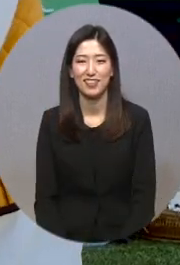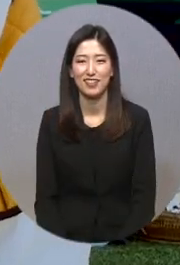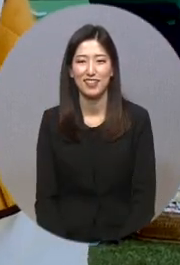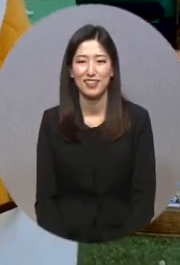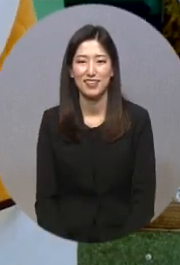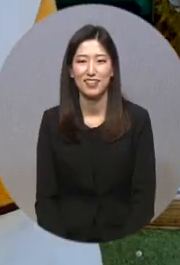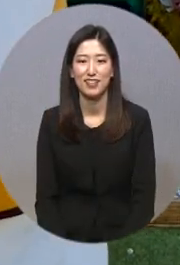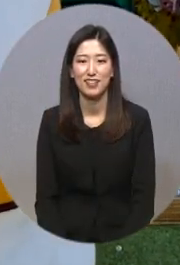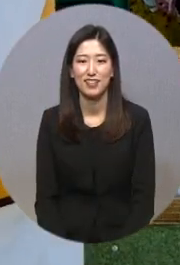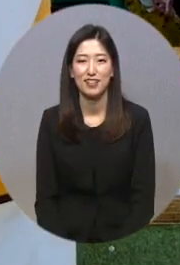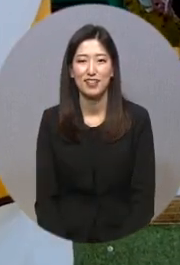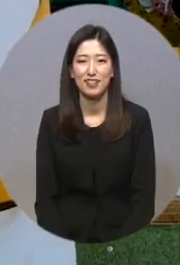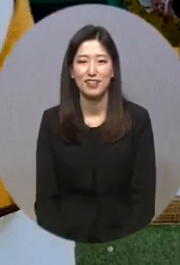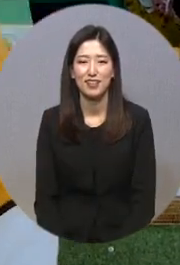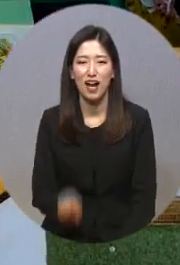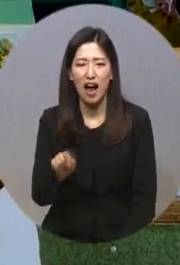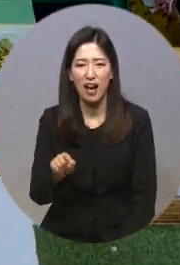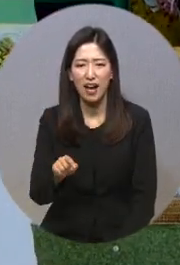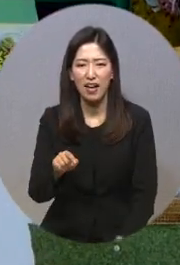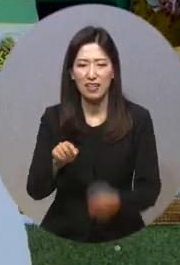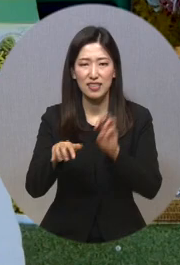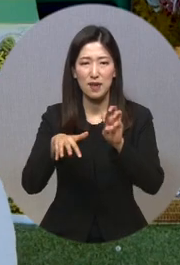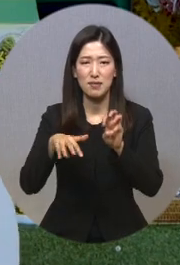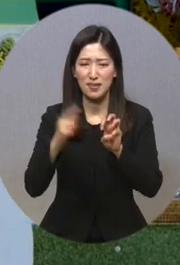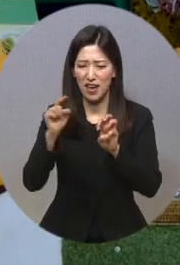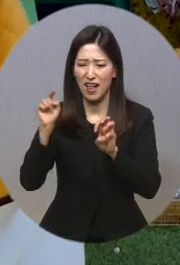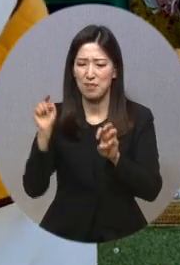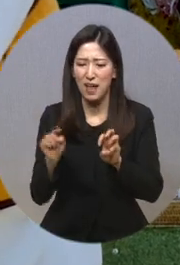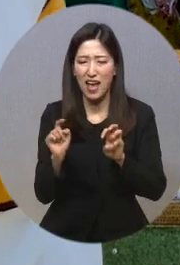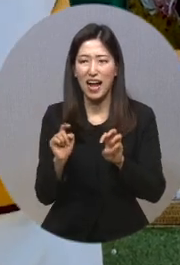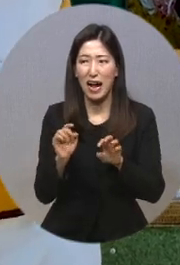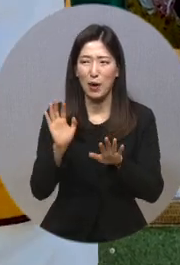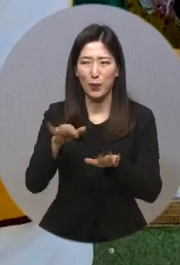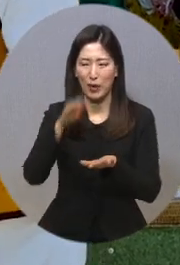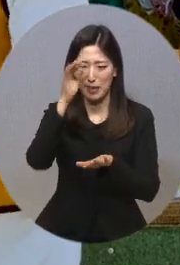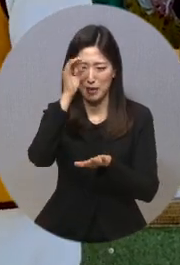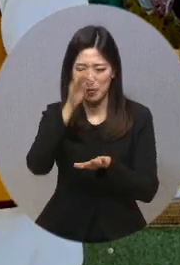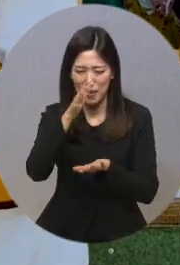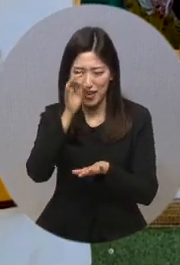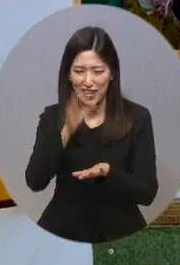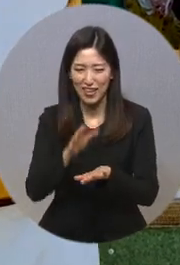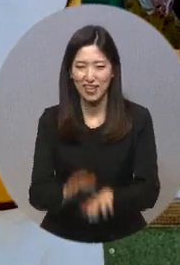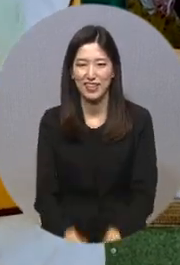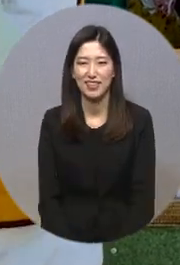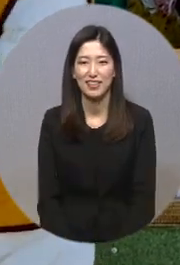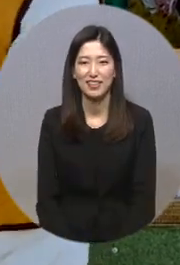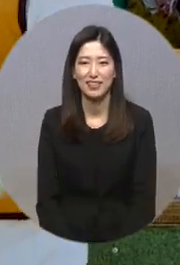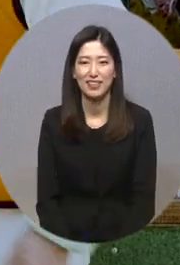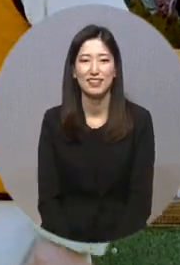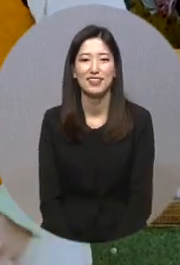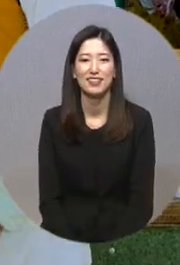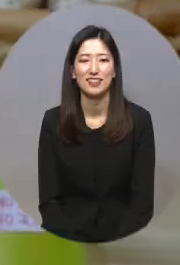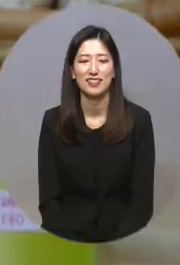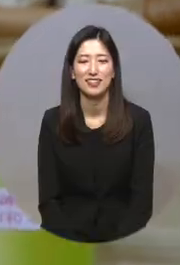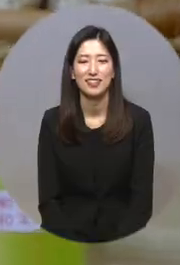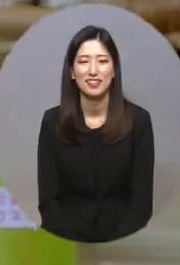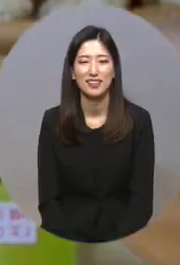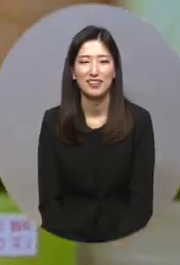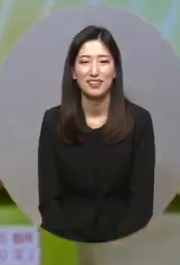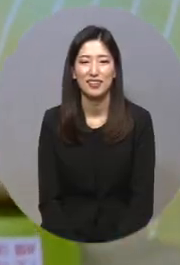아, 미안해. 나가 손가락이 버릇이 돼버려가지고 그냥 눌러버렸네. 아, 되게 나쁜 놈의 손가락이 그냥 콱. 아, 그냥.